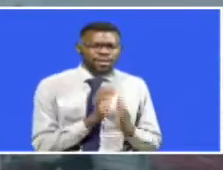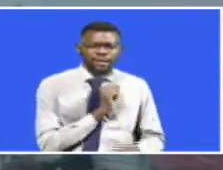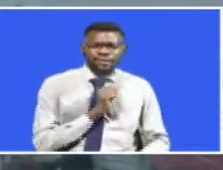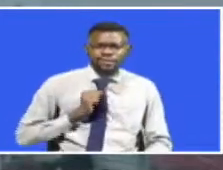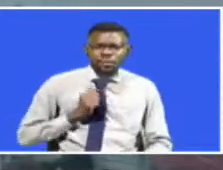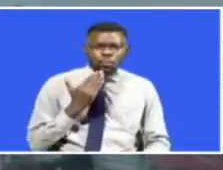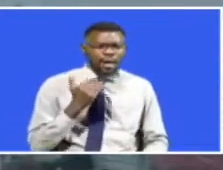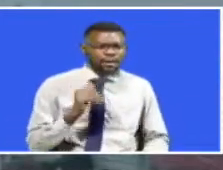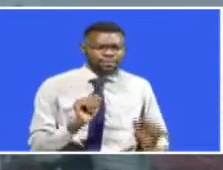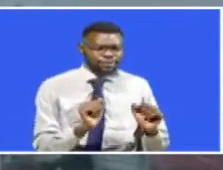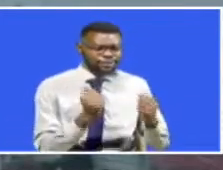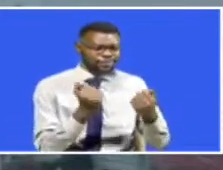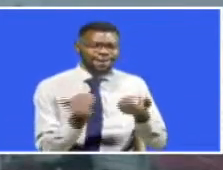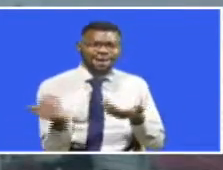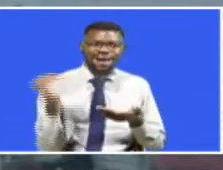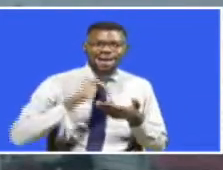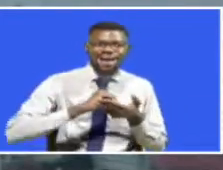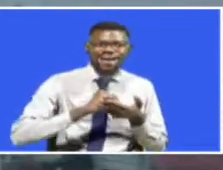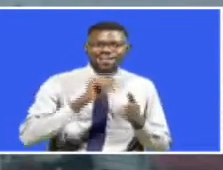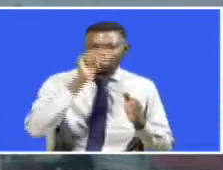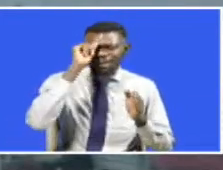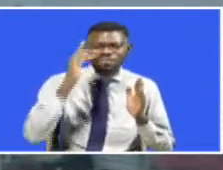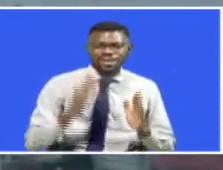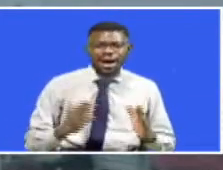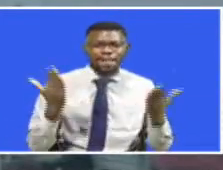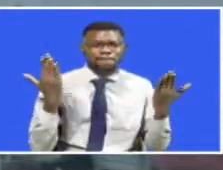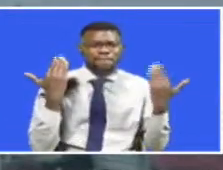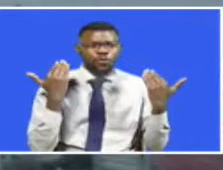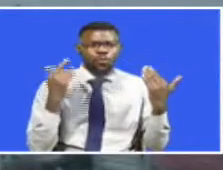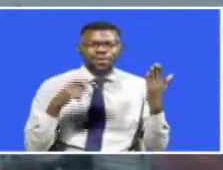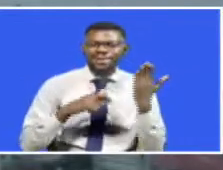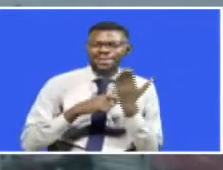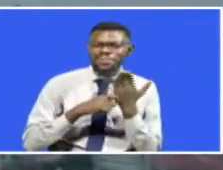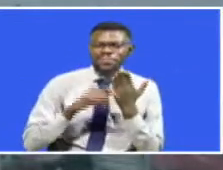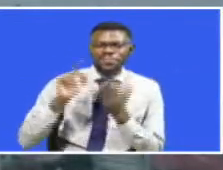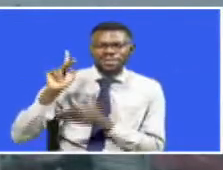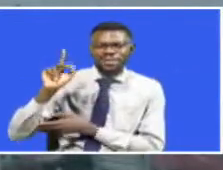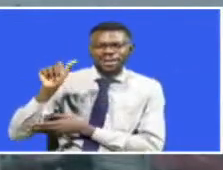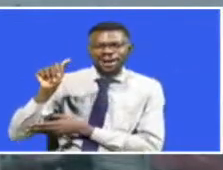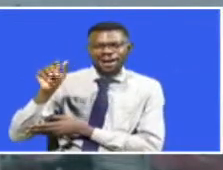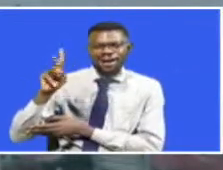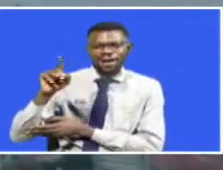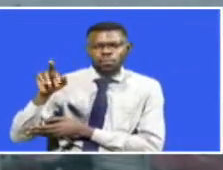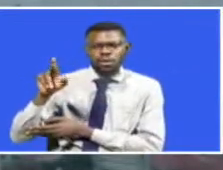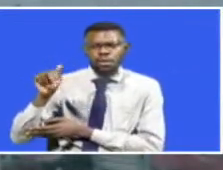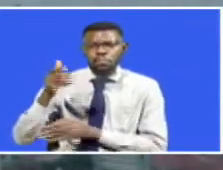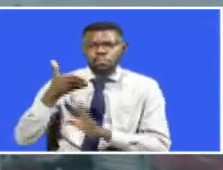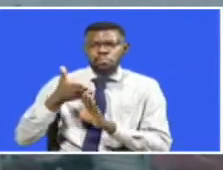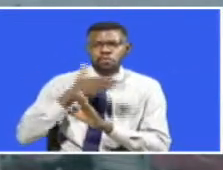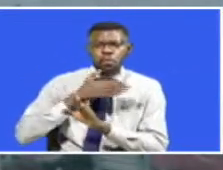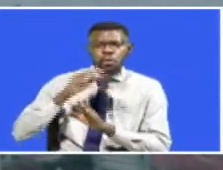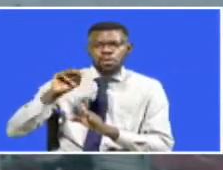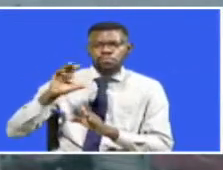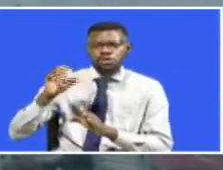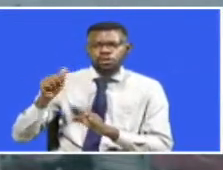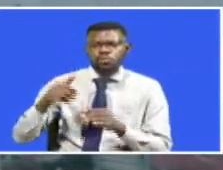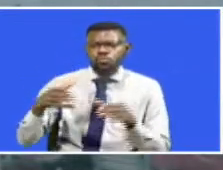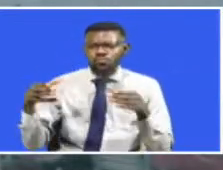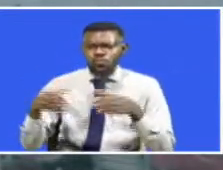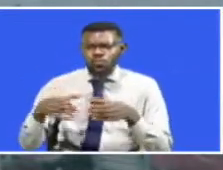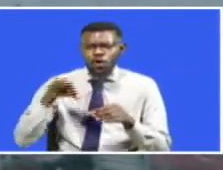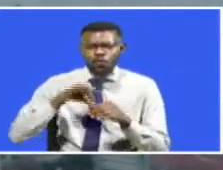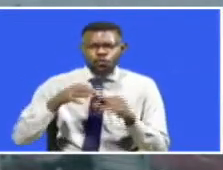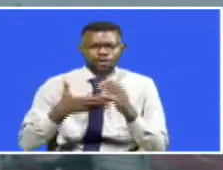kwa kumwokoa kwa mara nyingine tena gavana wa kaunti ya Meru Gavana Mwangaza baada ya kumngatua mamlakani katika bunge la kaunti ya